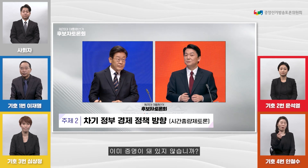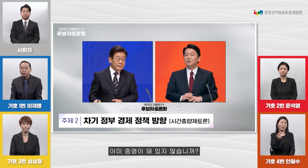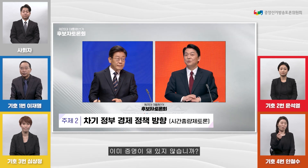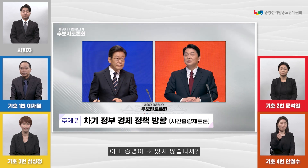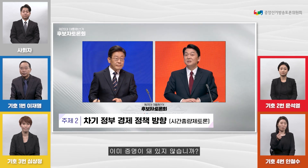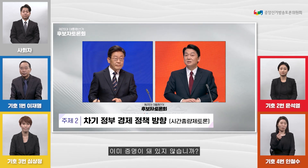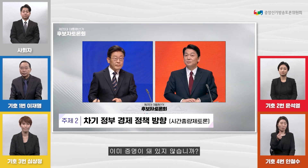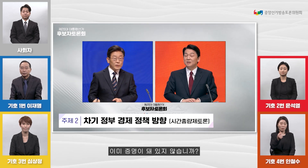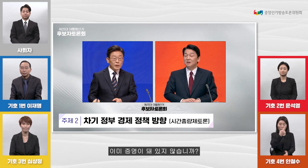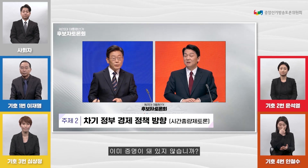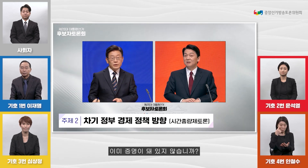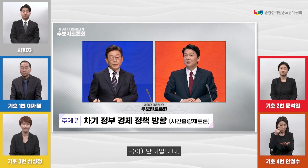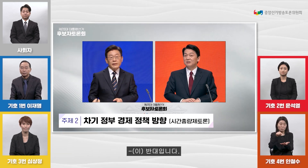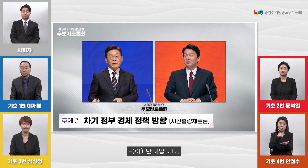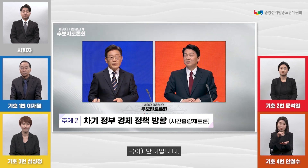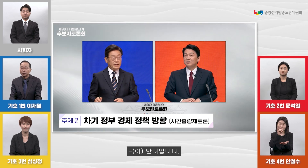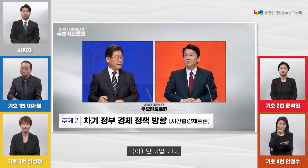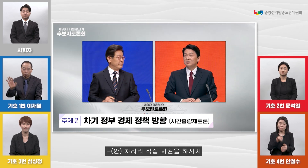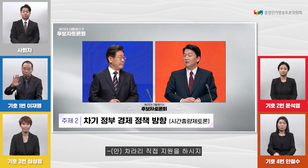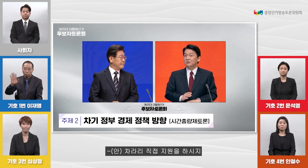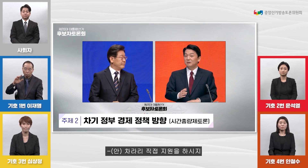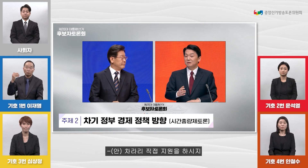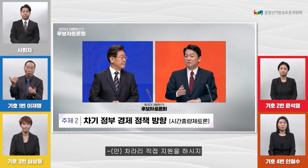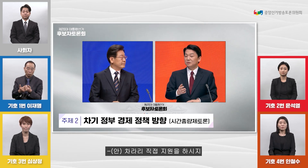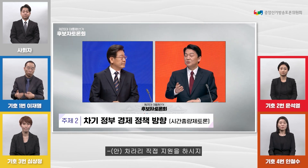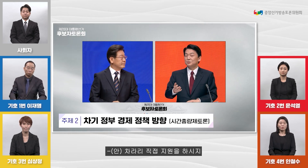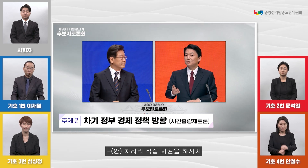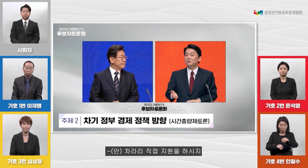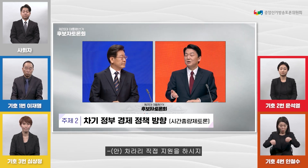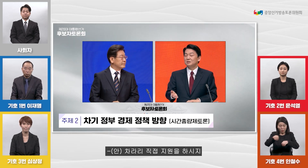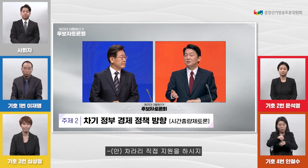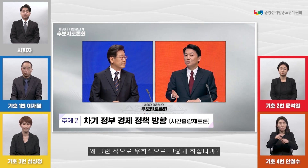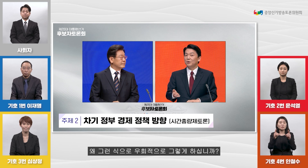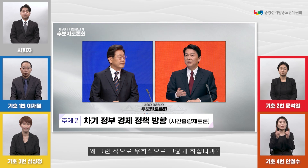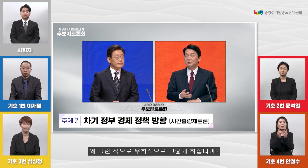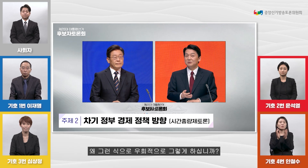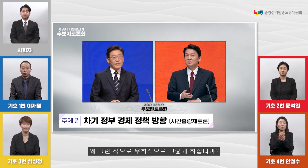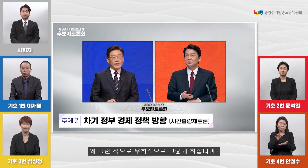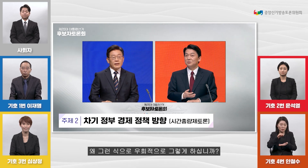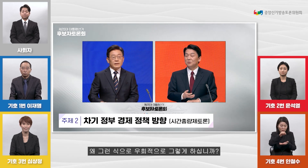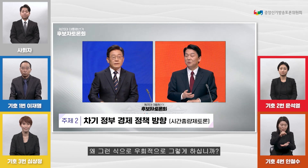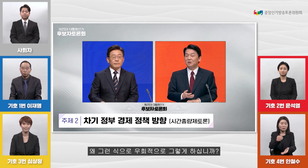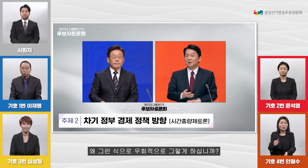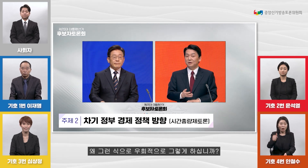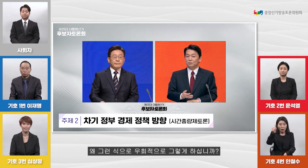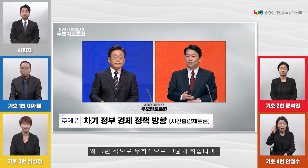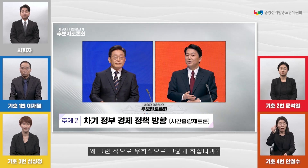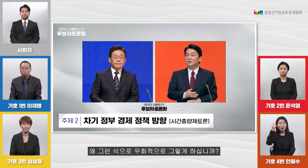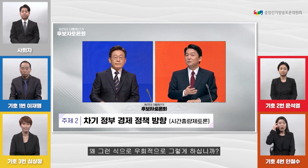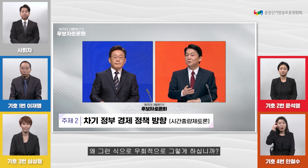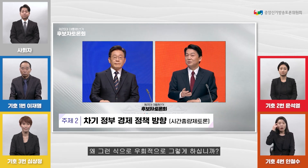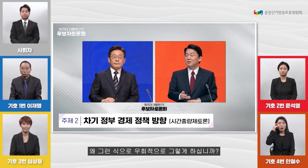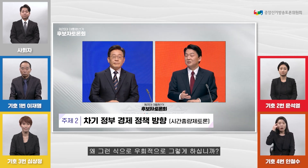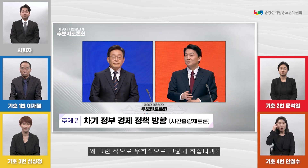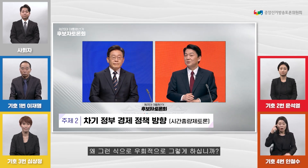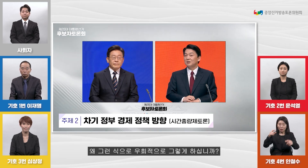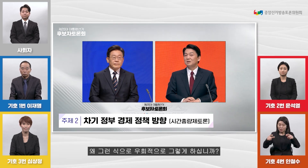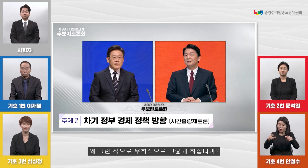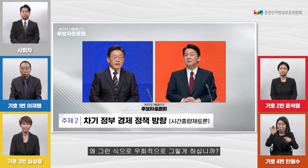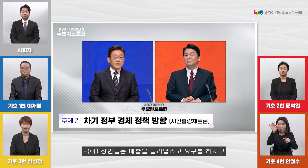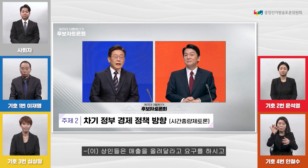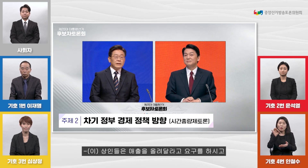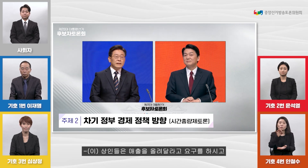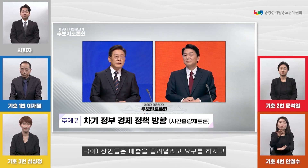이미 증명이 돼 있지 않습니까? 반대입니다. 차라리 직접 지원을 하시지 왜 그런 식으로 우회적으로 그렇게